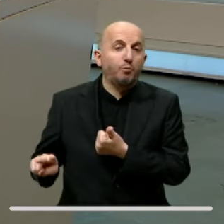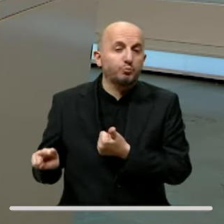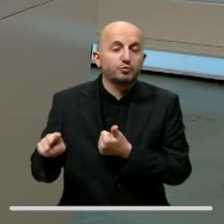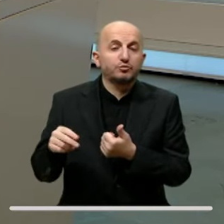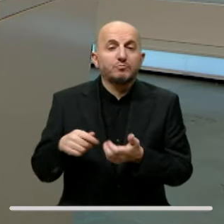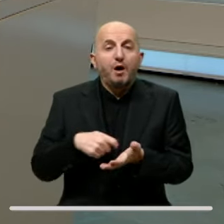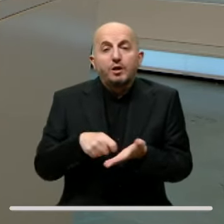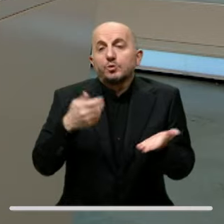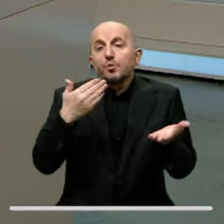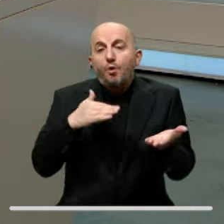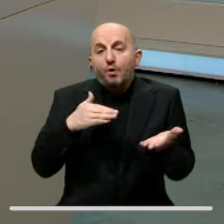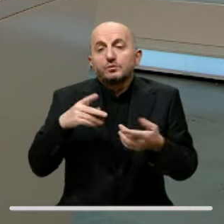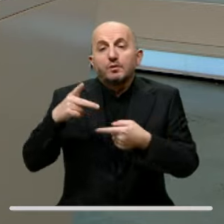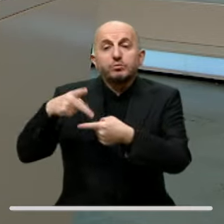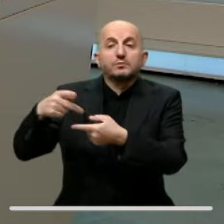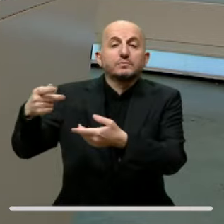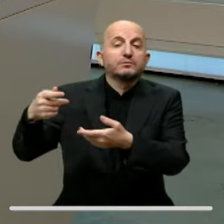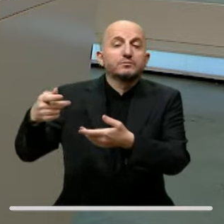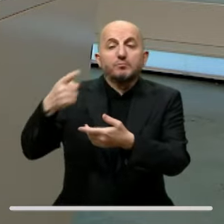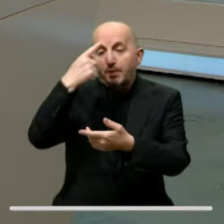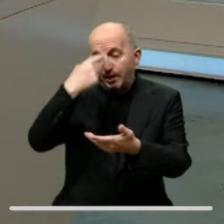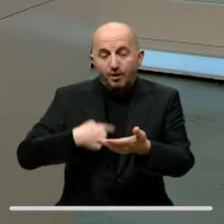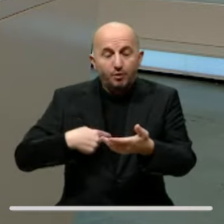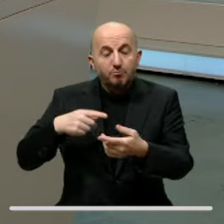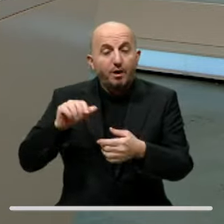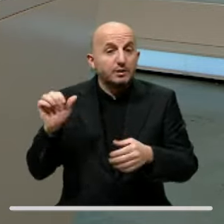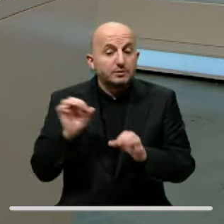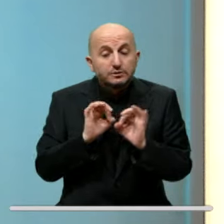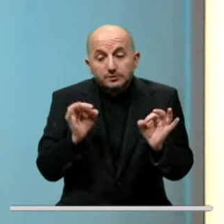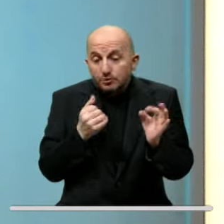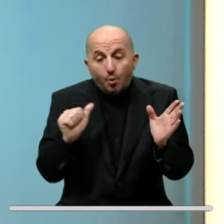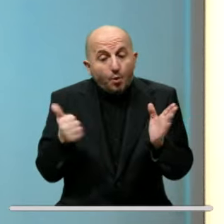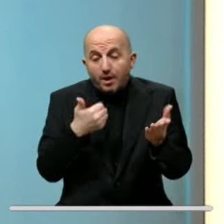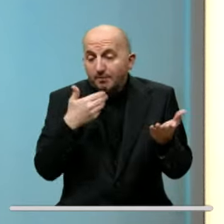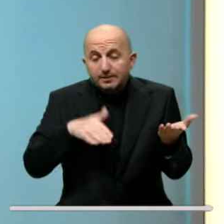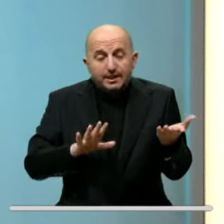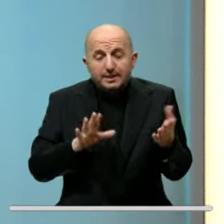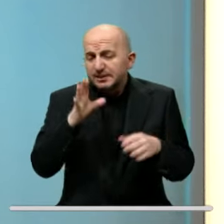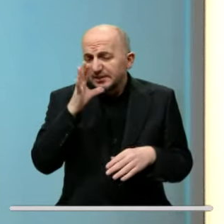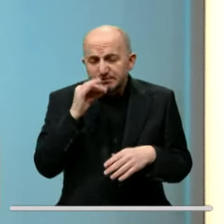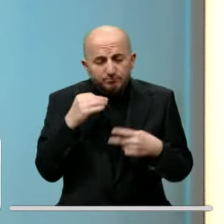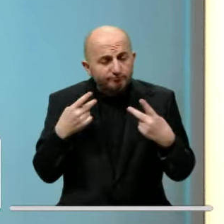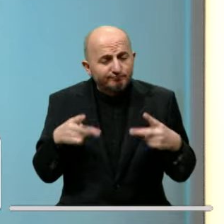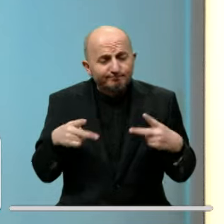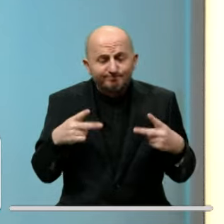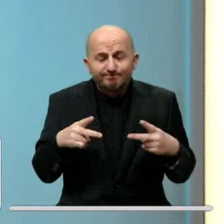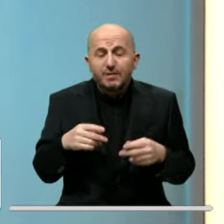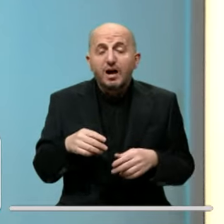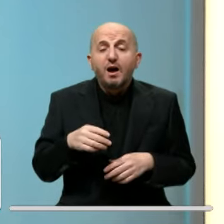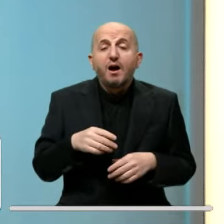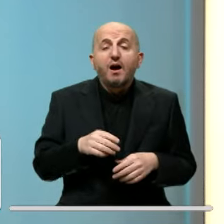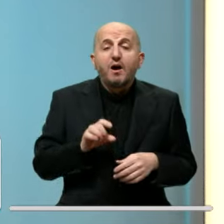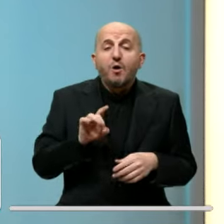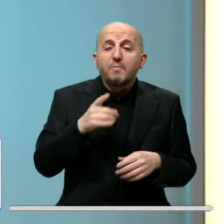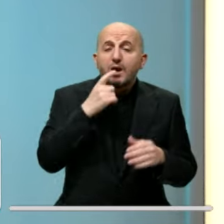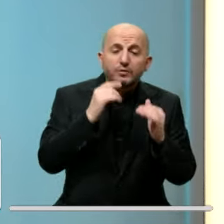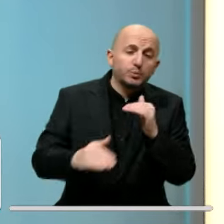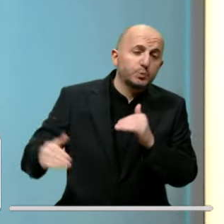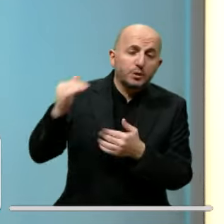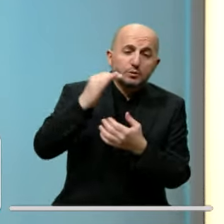olmamak ya da bekar olmak, bunlar hiç önemli değildir. Kim olursa olsun, ergen olan bir kimse